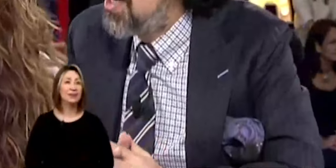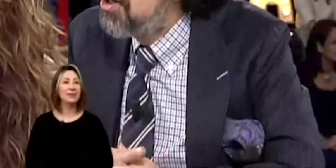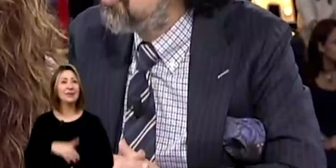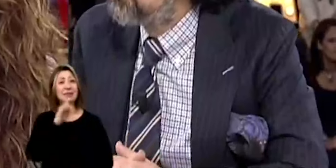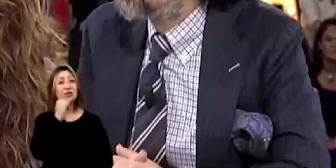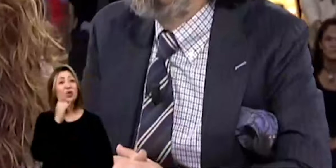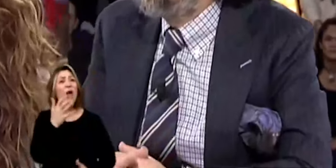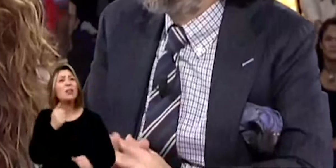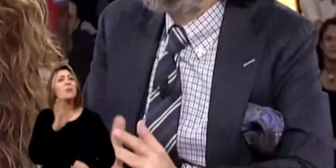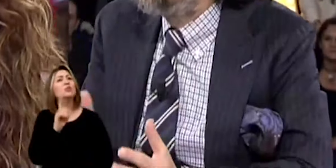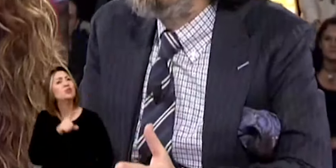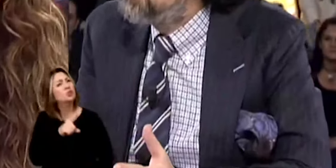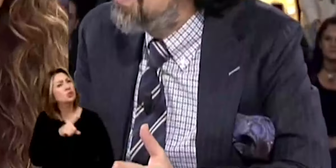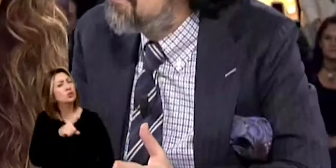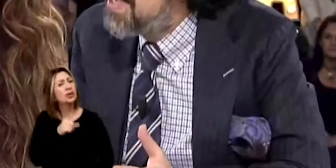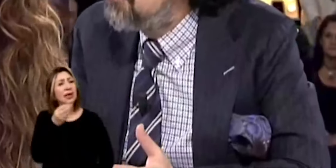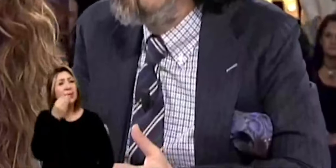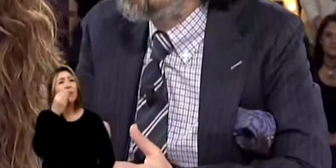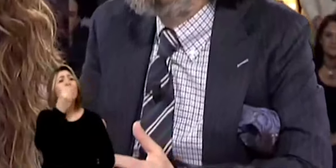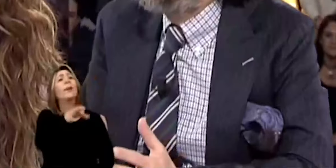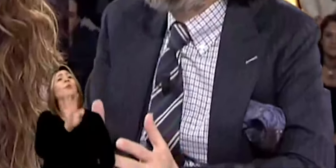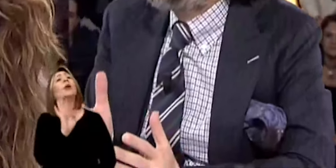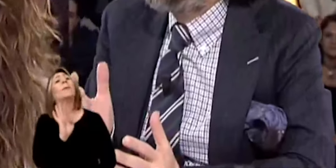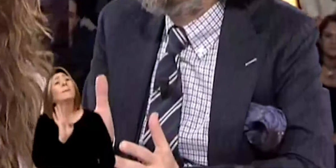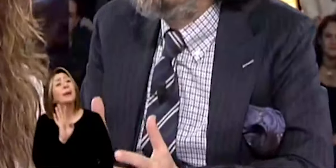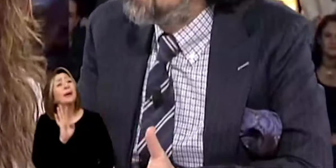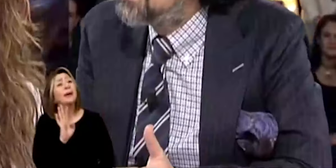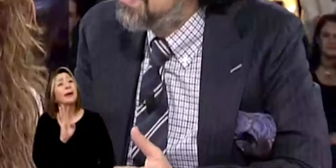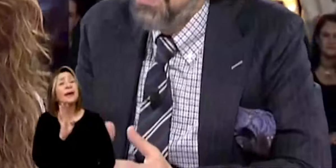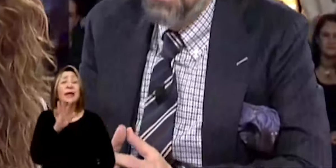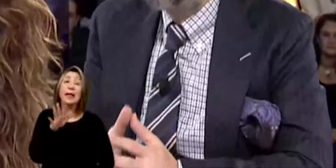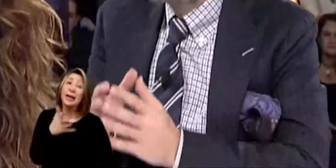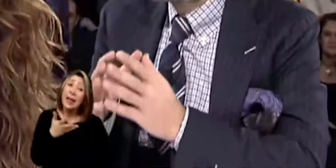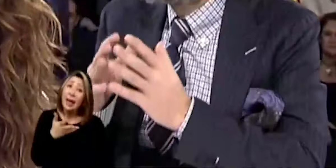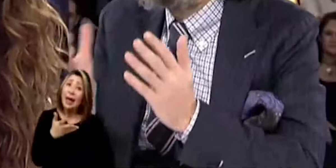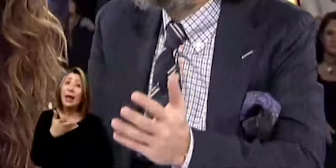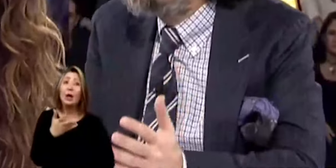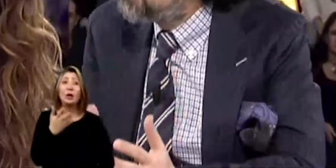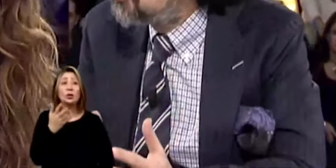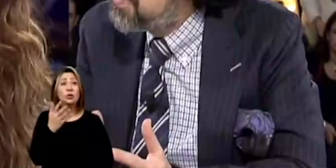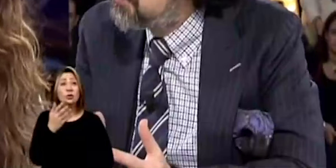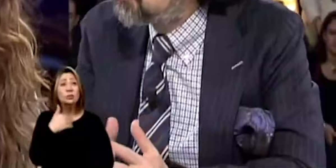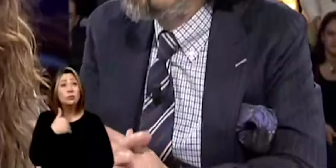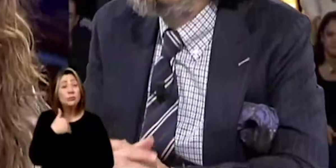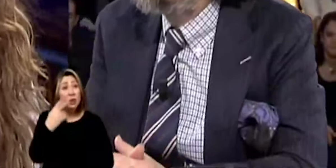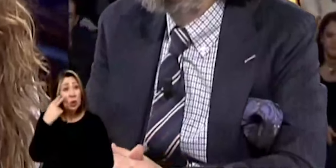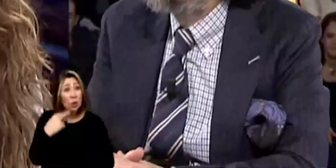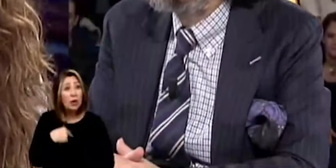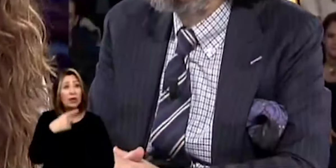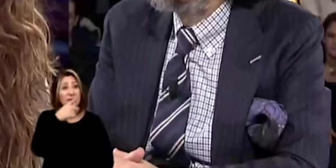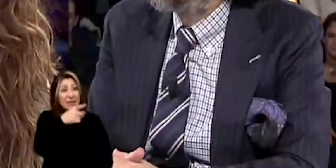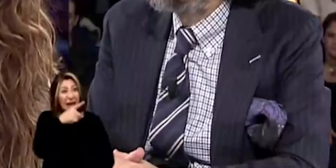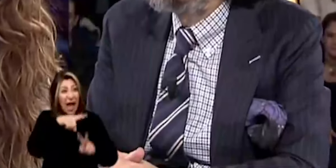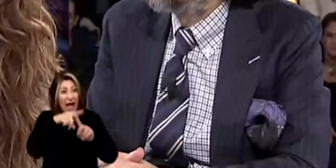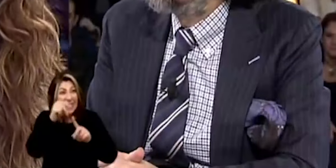hiç kilo almıyor musun? Yemek vermiyorlar mı? Ya da çok sıkı aslında bir rejim mi yapıyorsun? Gördüklerinde Atiye